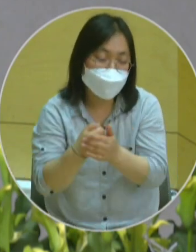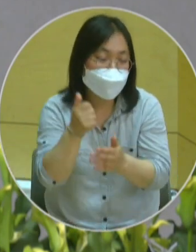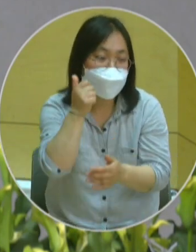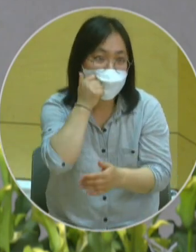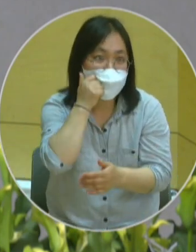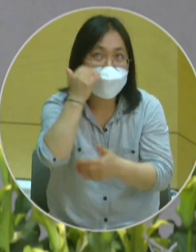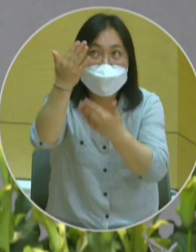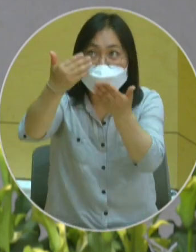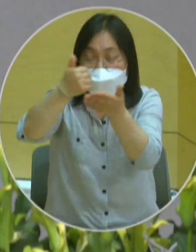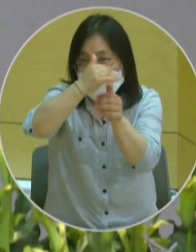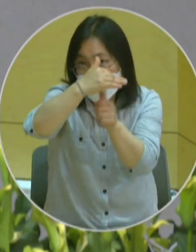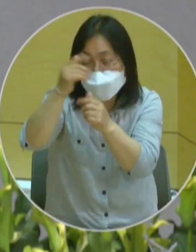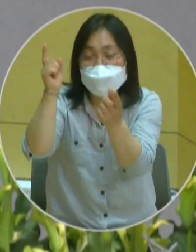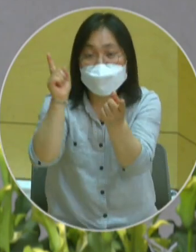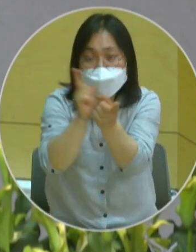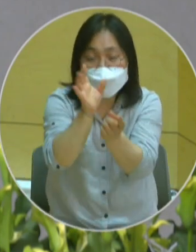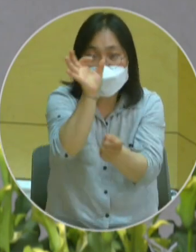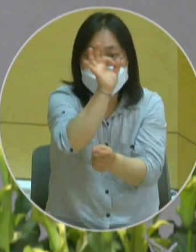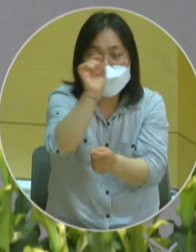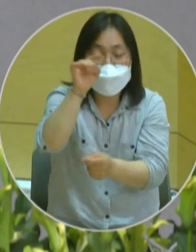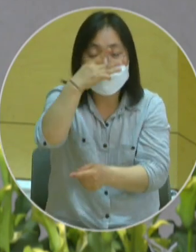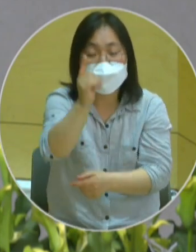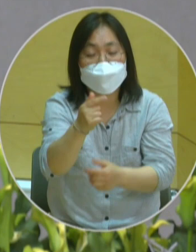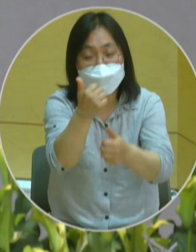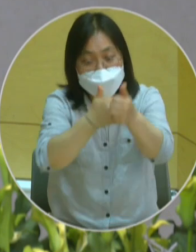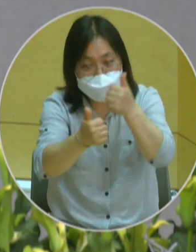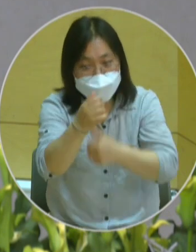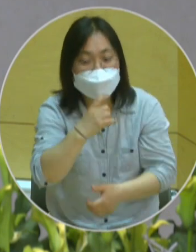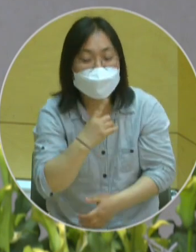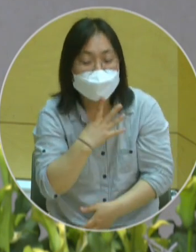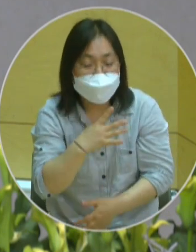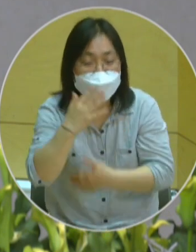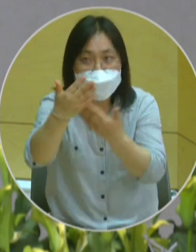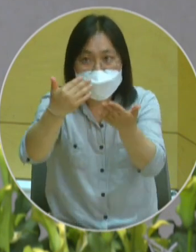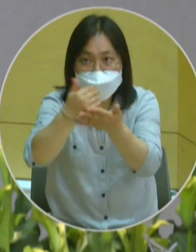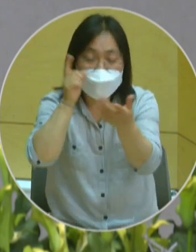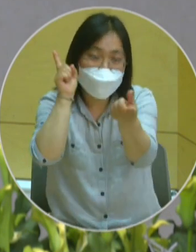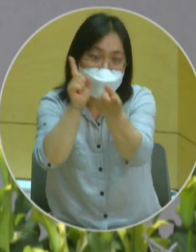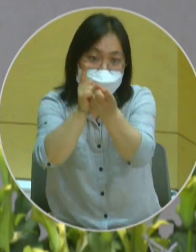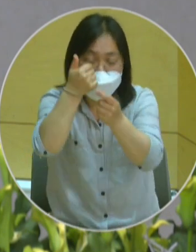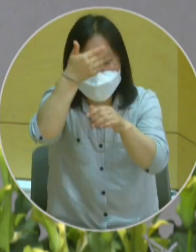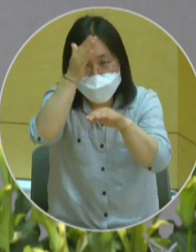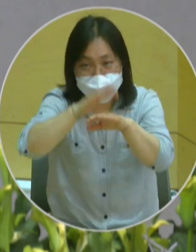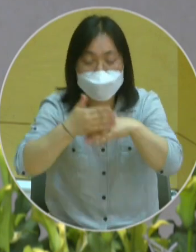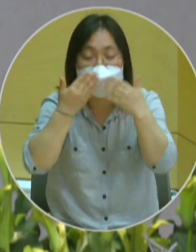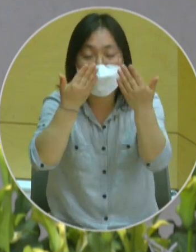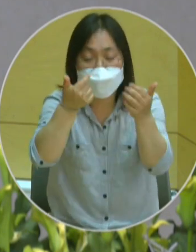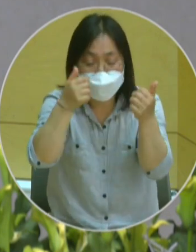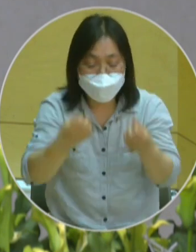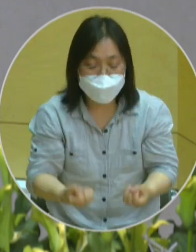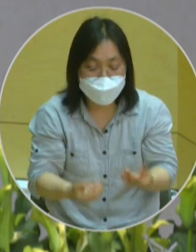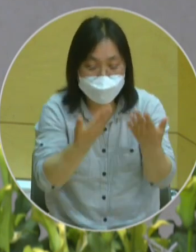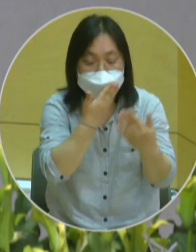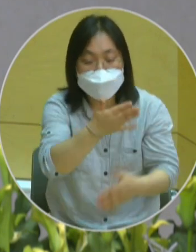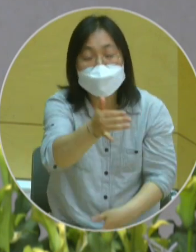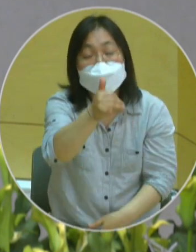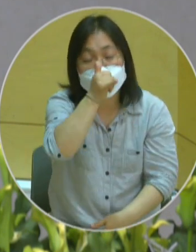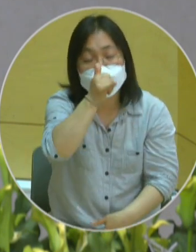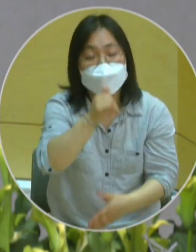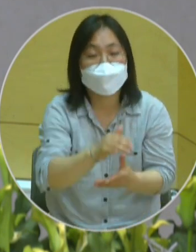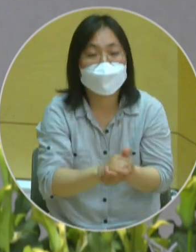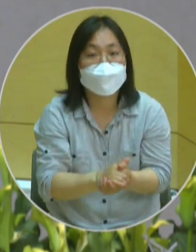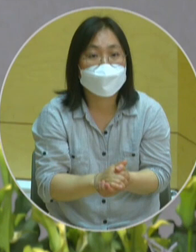거예요. 하나님께 부름받은 아론의 자손만이 하나님과 대면하여 예배를 드리고 제사를 드릴 수 있다는 거예요. 제사장이 될 수 있다는